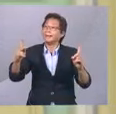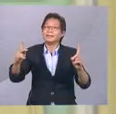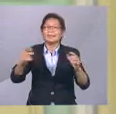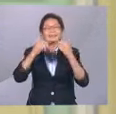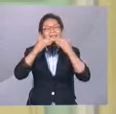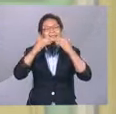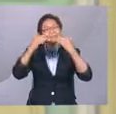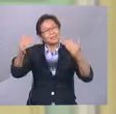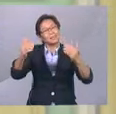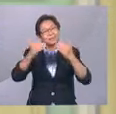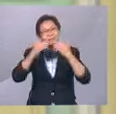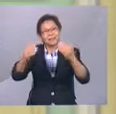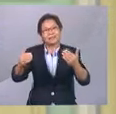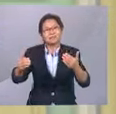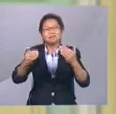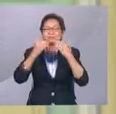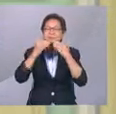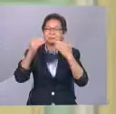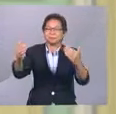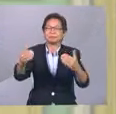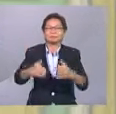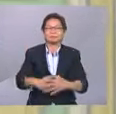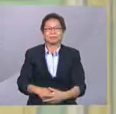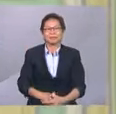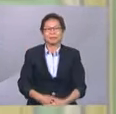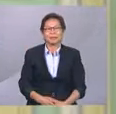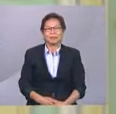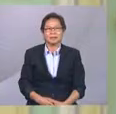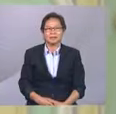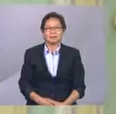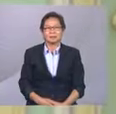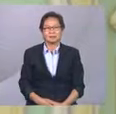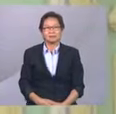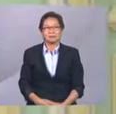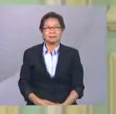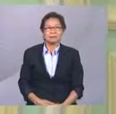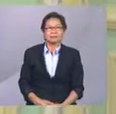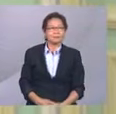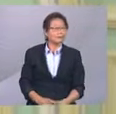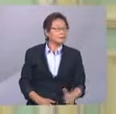Hai kasih assalamualaikum warahmatullahi wabarakatuh